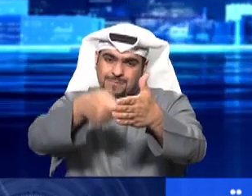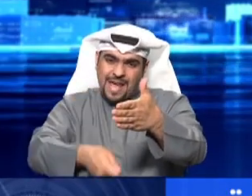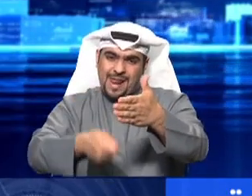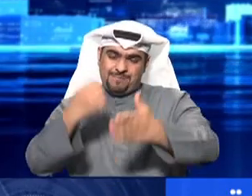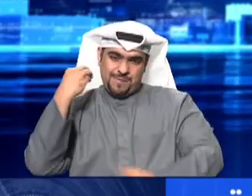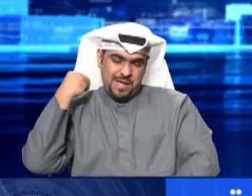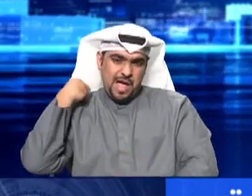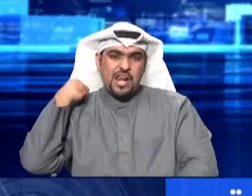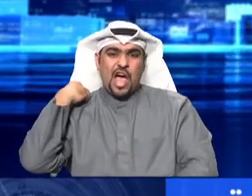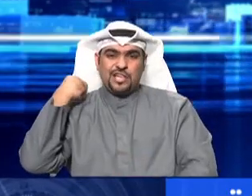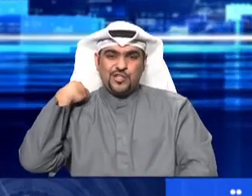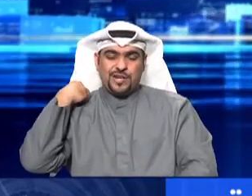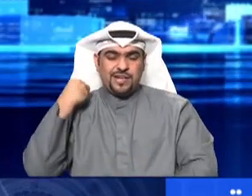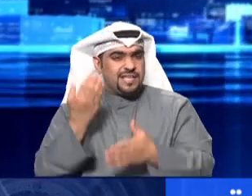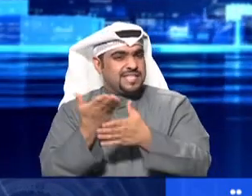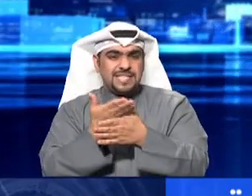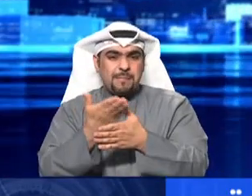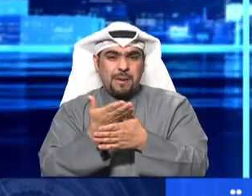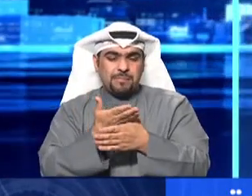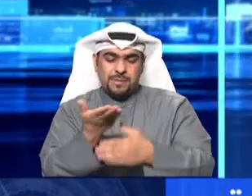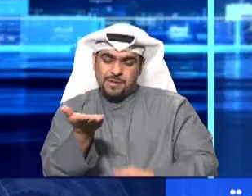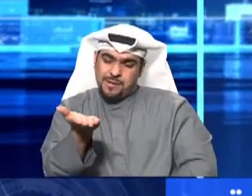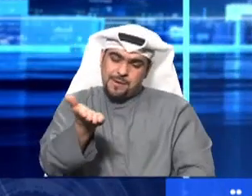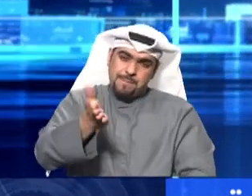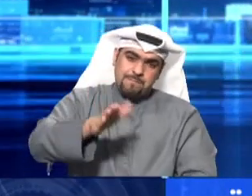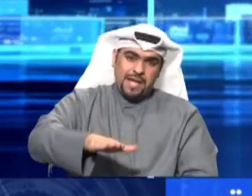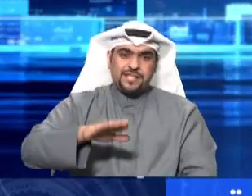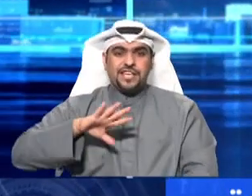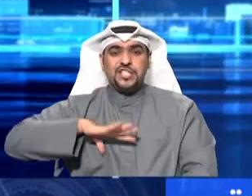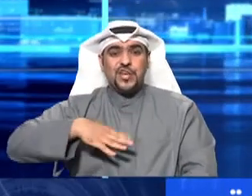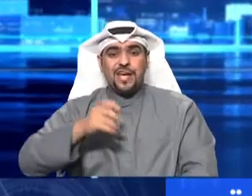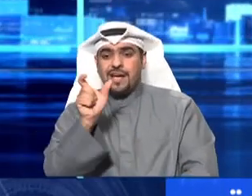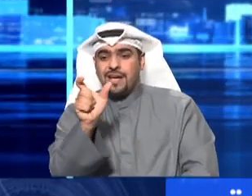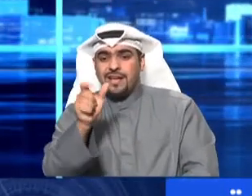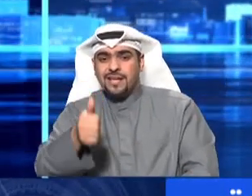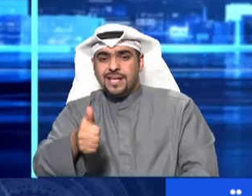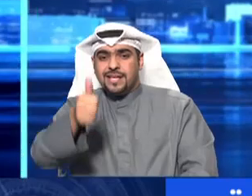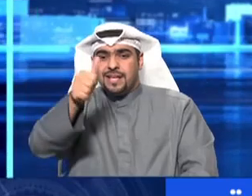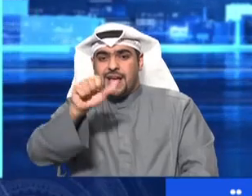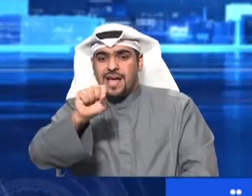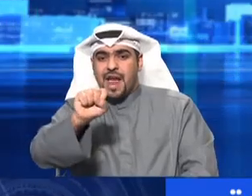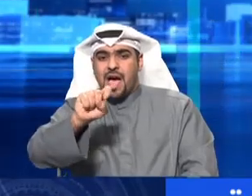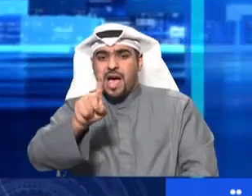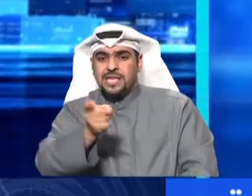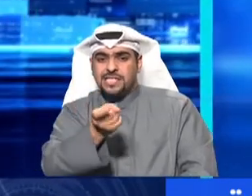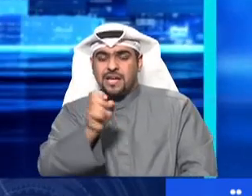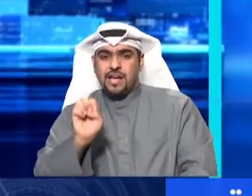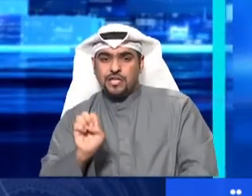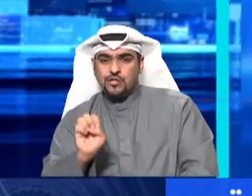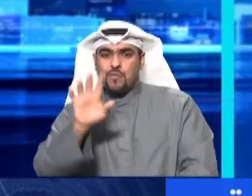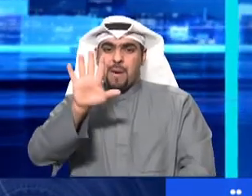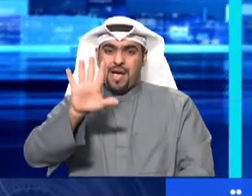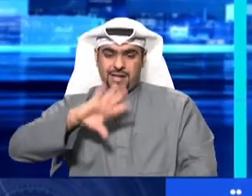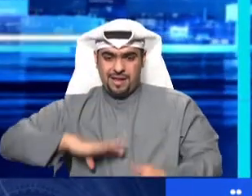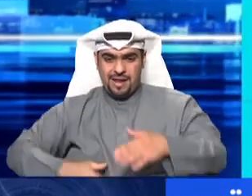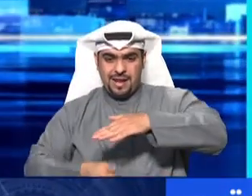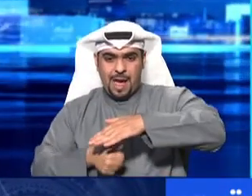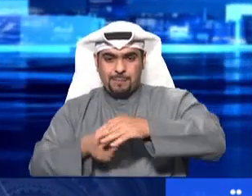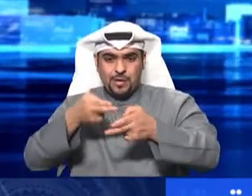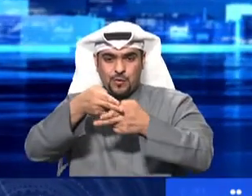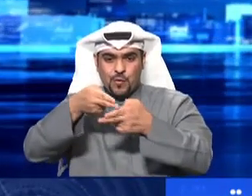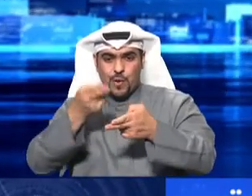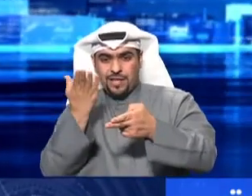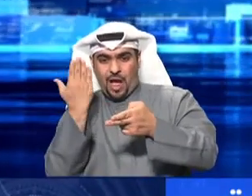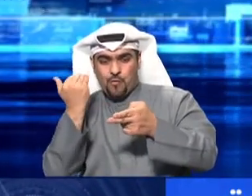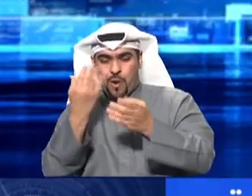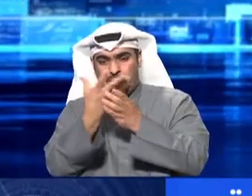الشقيقة. أعرب فيها عن خالص تعازيه لسموه بوفاة المغفور له بإذن الله تعالى الشيخ ناصر صباح